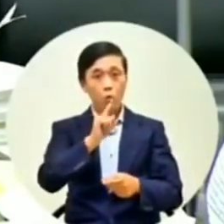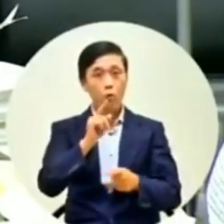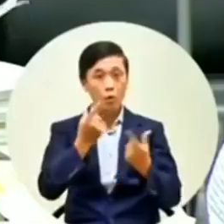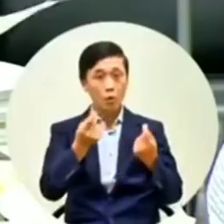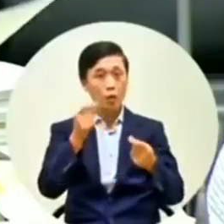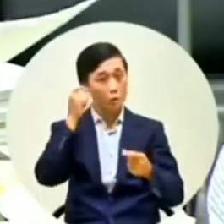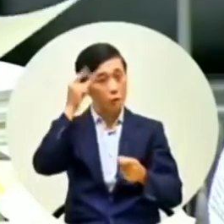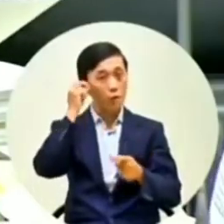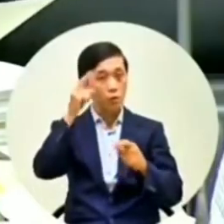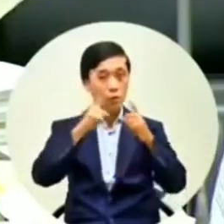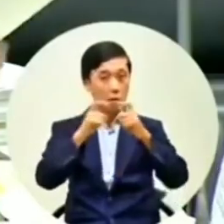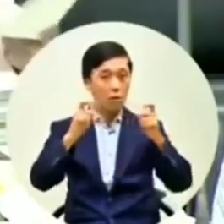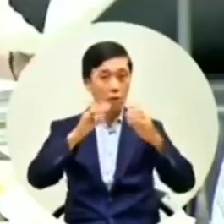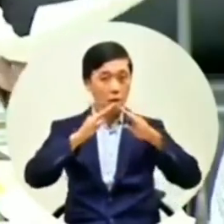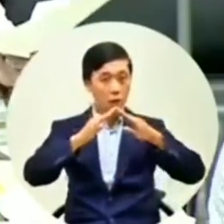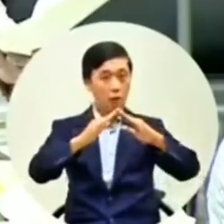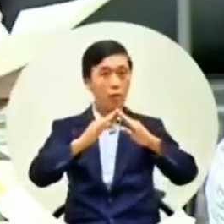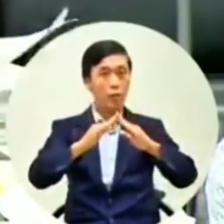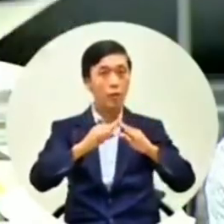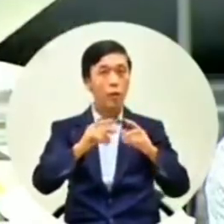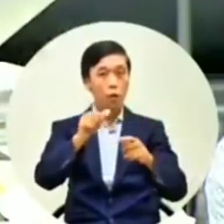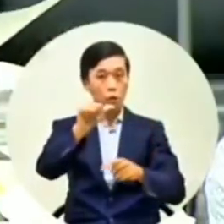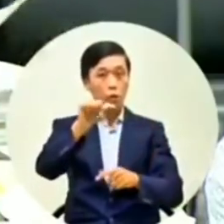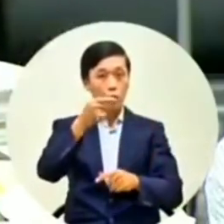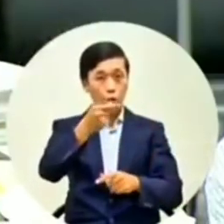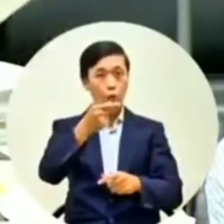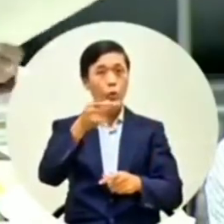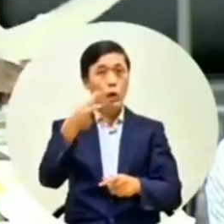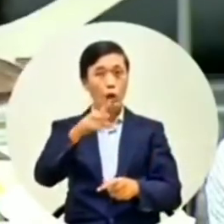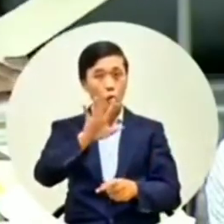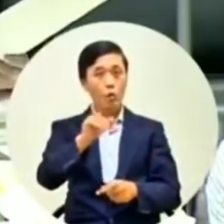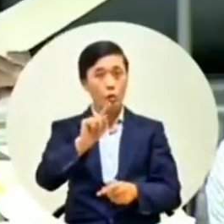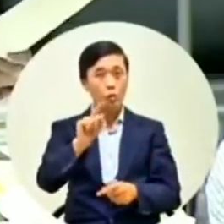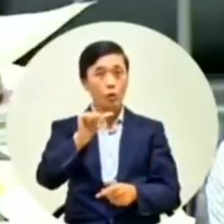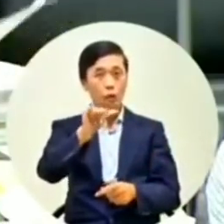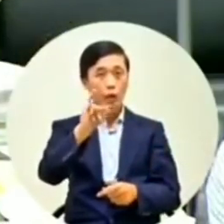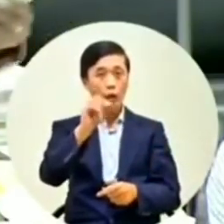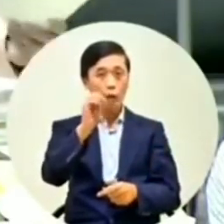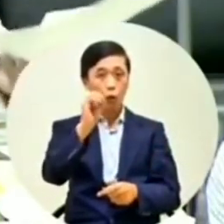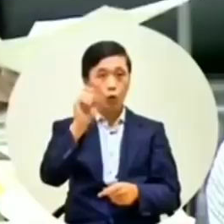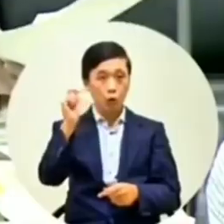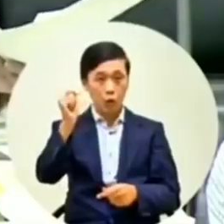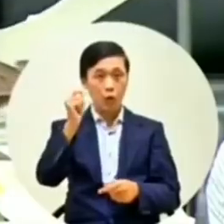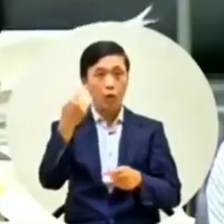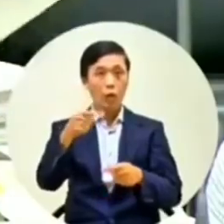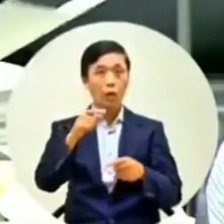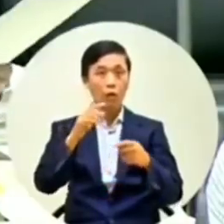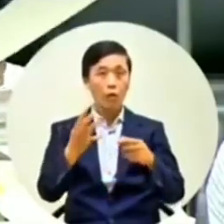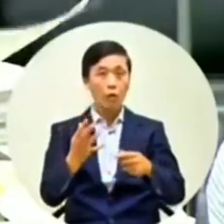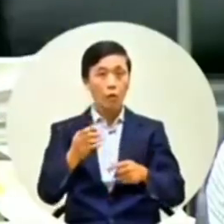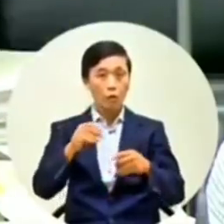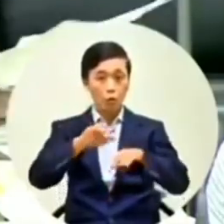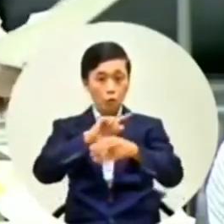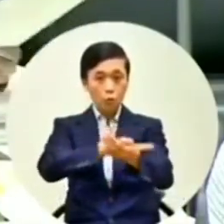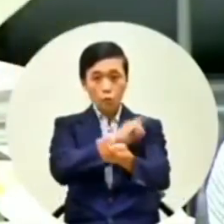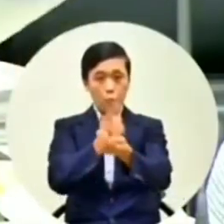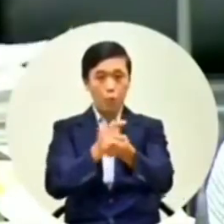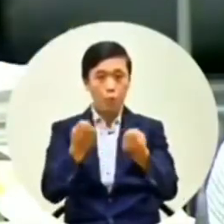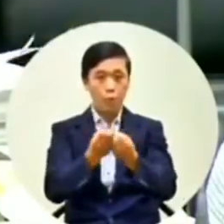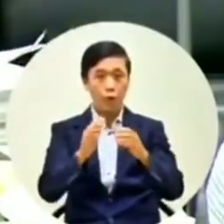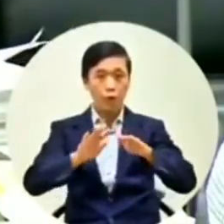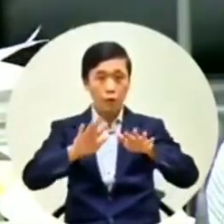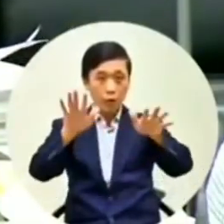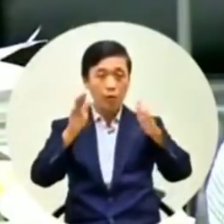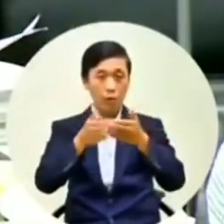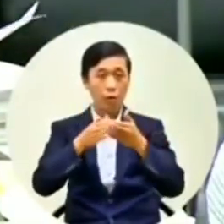慧城市、智慧城市的 5G， 还有你说的AIoT， 好，全面要发展，还有包括我们所有的议